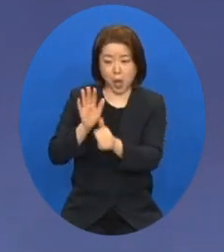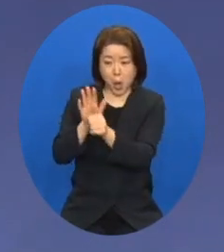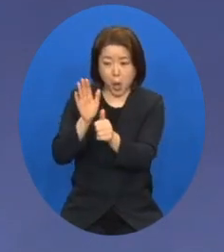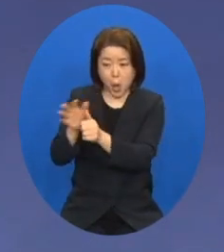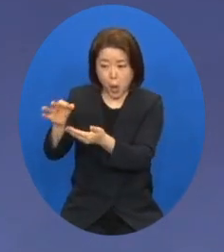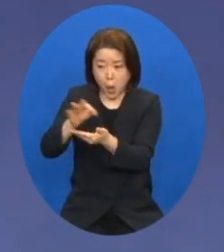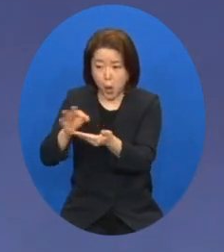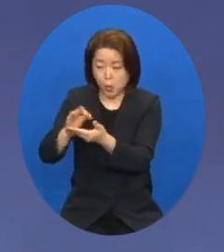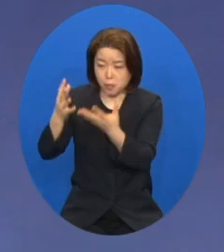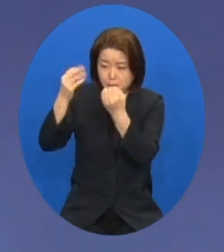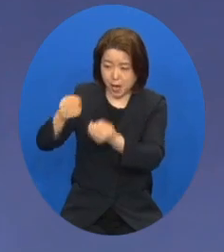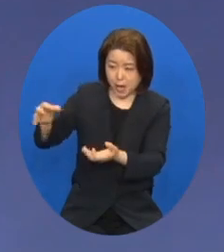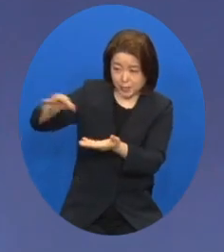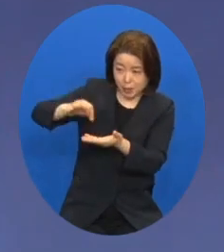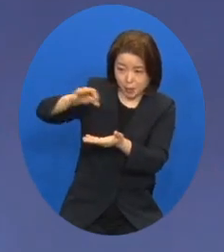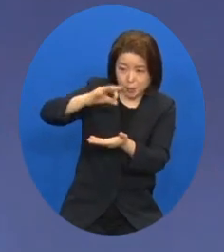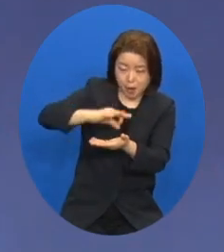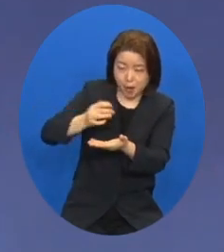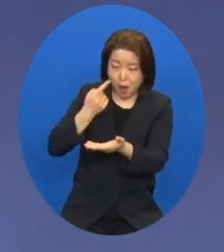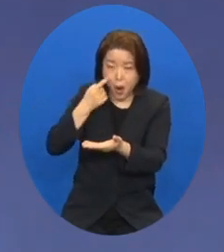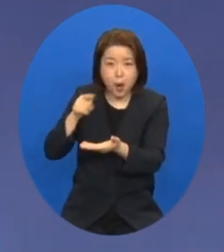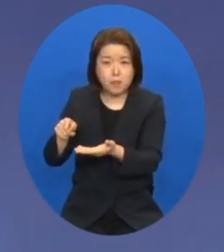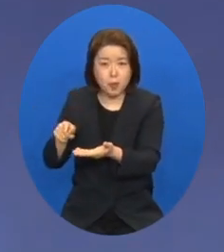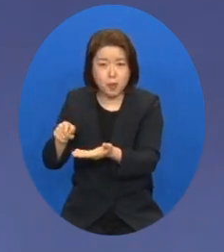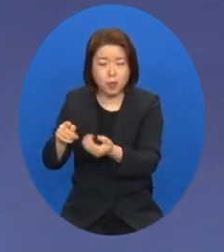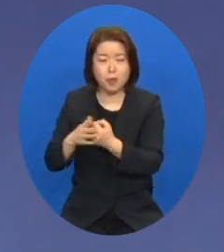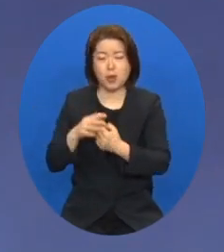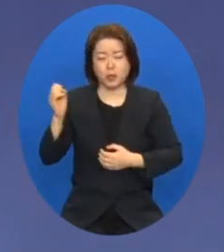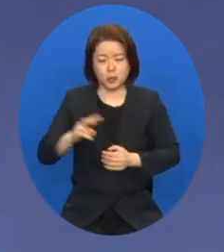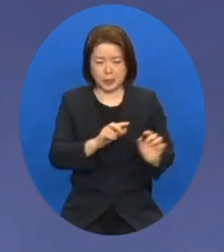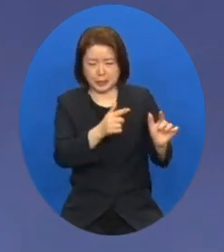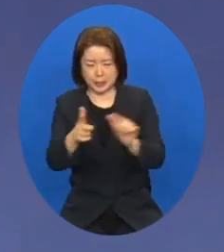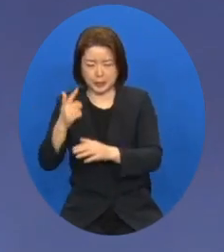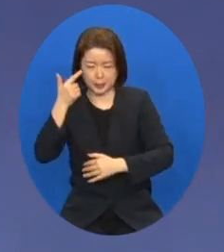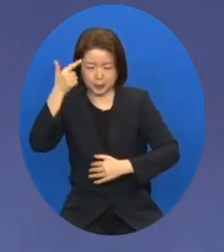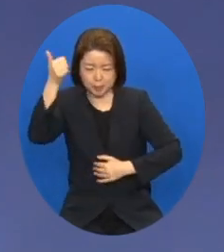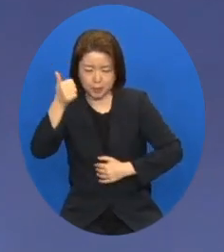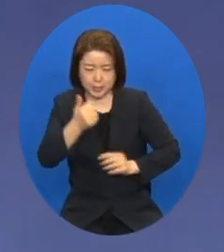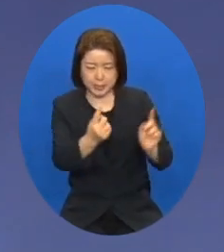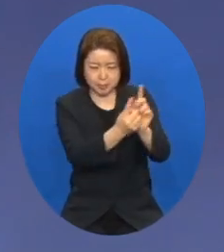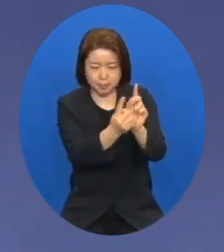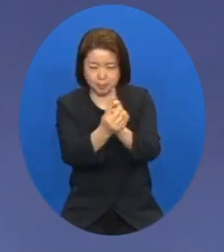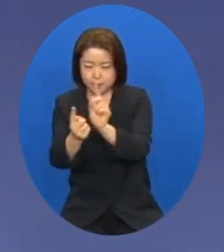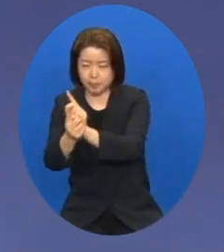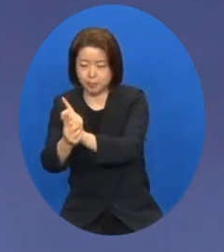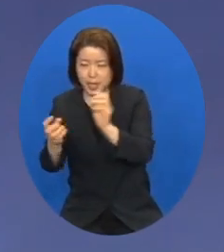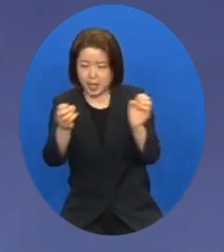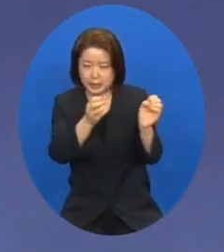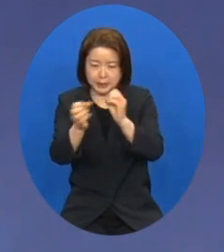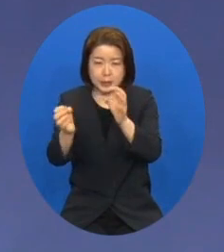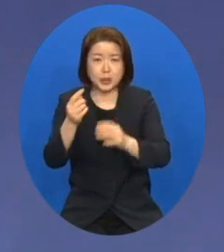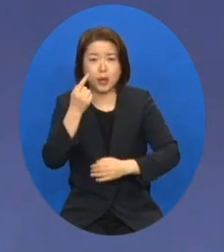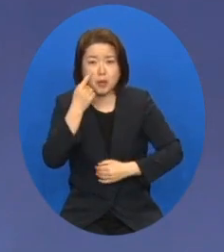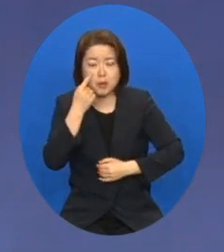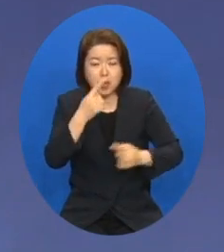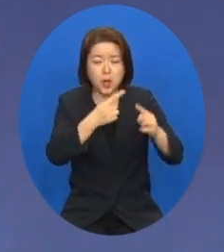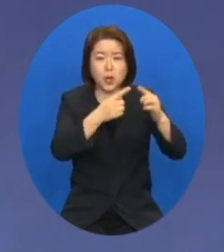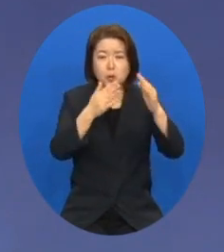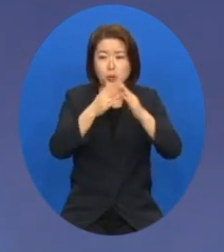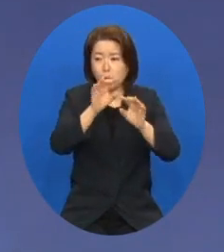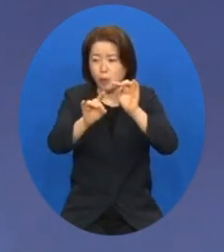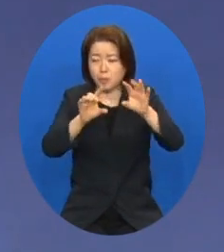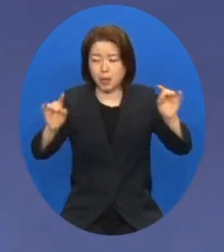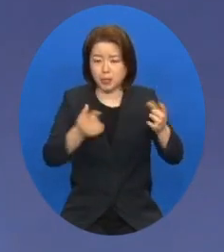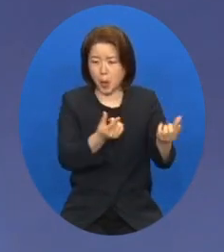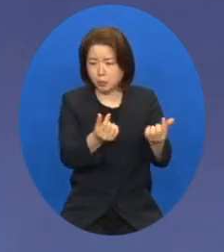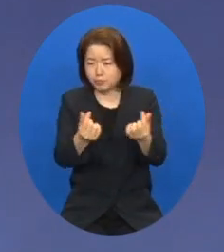많이 들어오는 것을 보면서 또 여러 목사님들을 만나서 이야기를 들어보면 교회마다 거의 동일한 현상